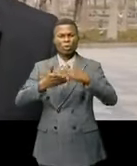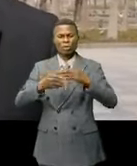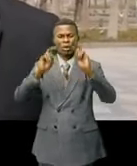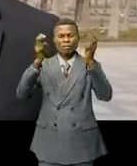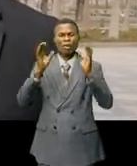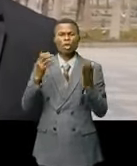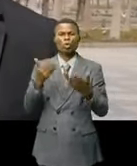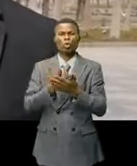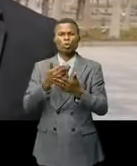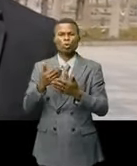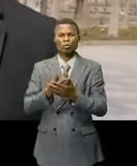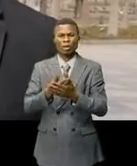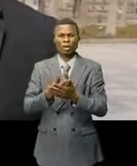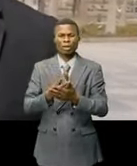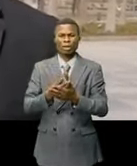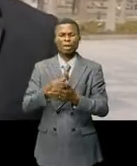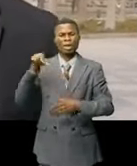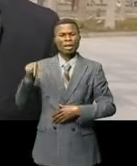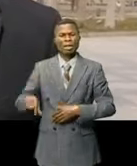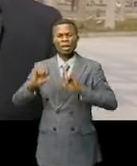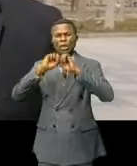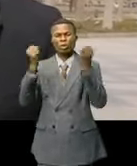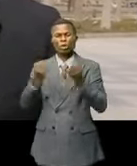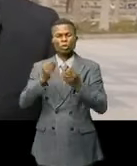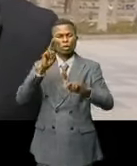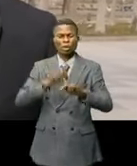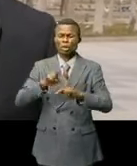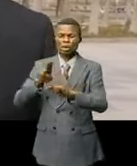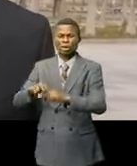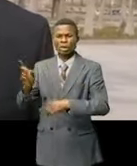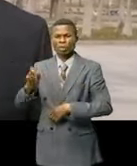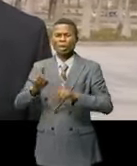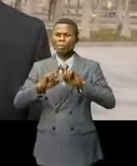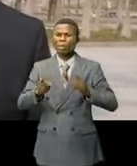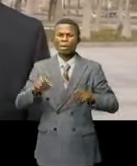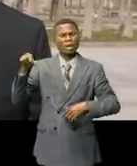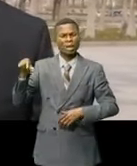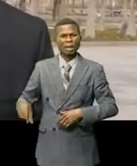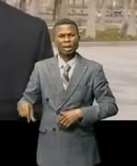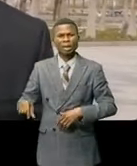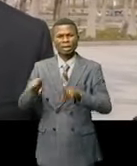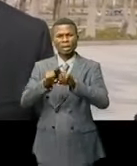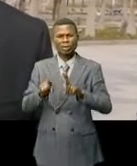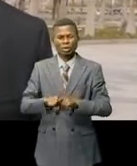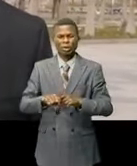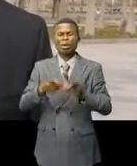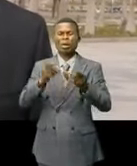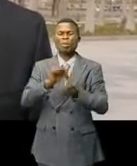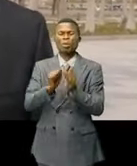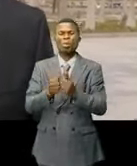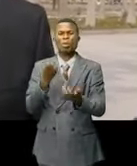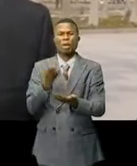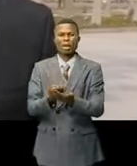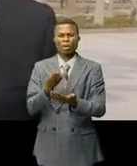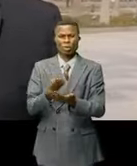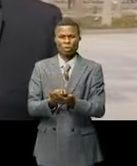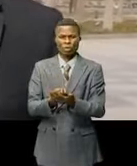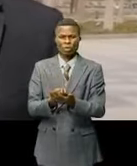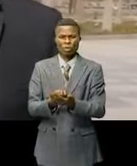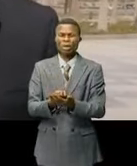ville. Non seulement les quartiers sociaux d'habitation, les quartiers de zones économiques